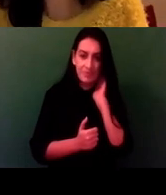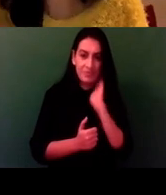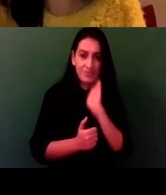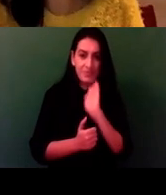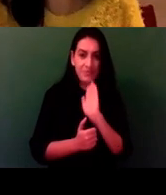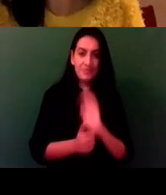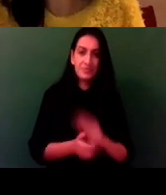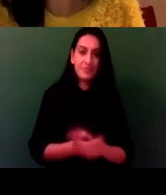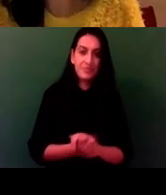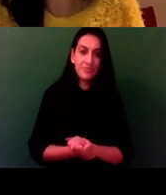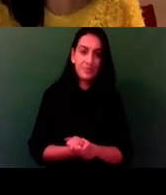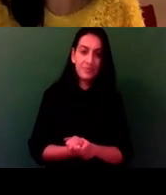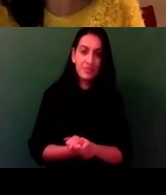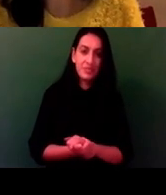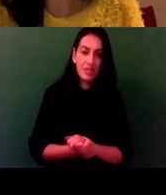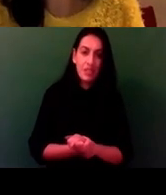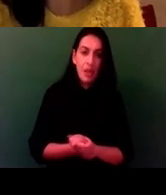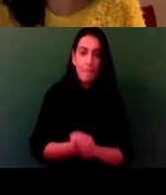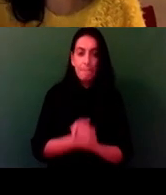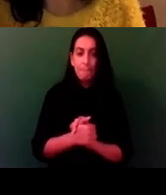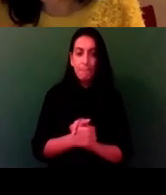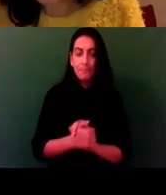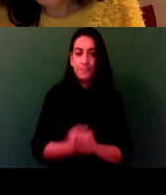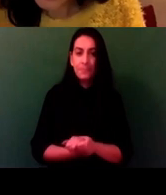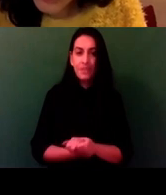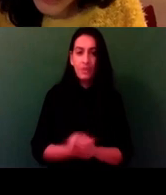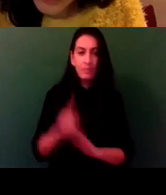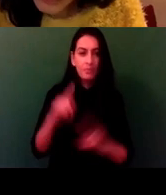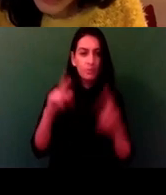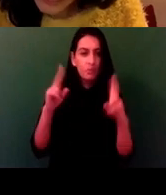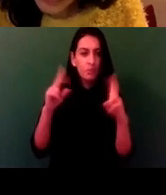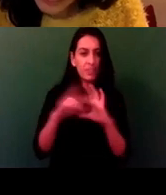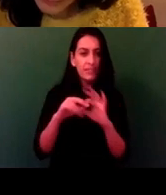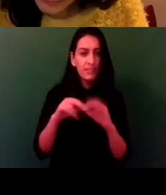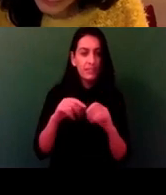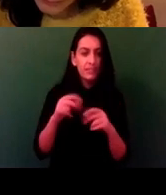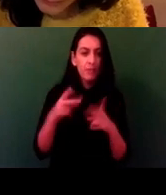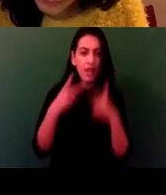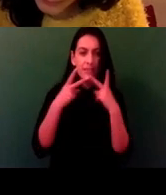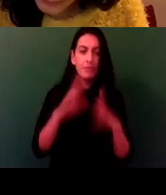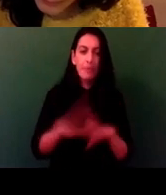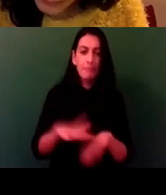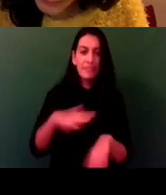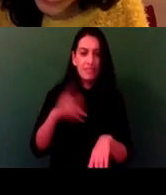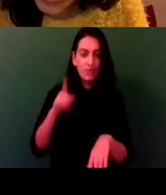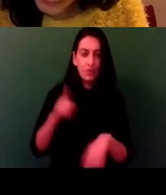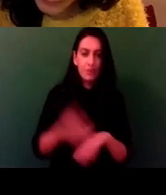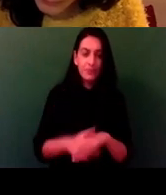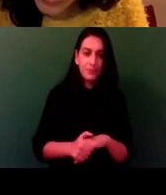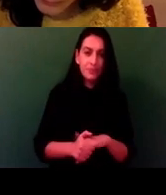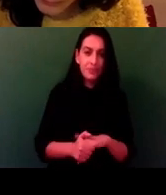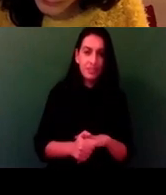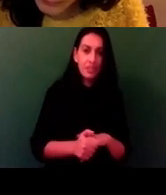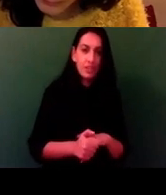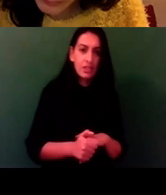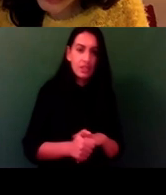Gel Tade o zaman. Ya ben bu temsil konusunda aslında ufak bir not düşmek istedim. Barış ve İdil bahsettikten sonra render meselesinden. Bu gerçekten